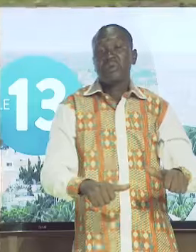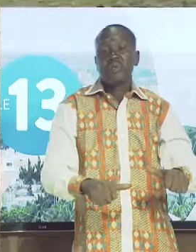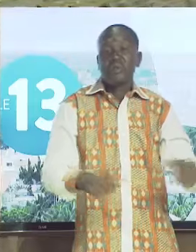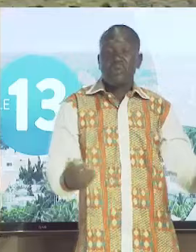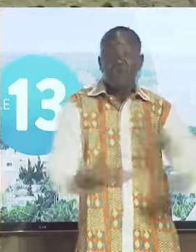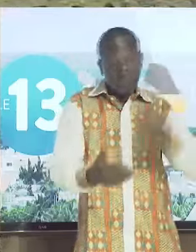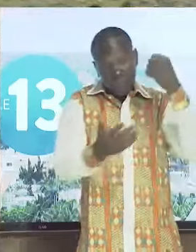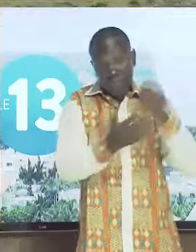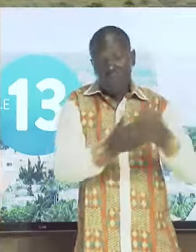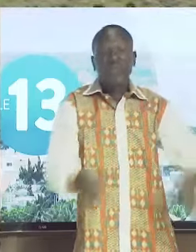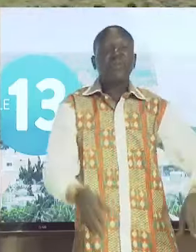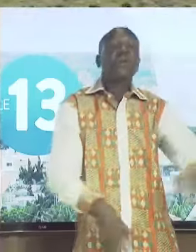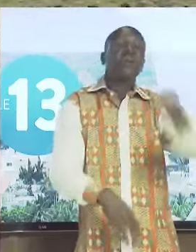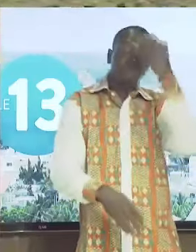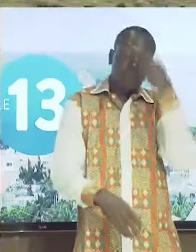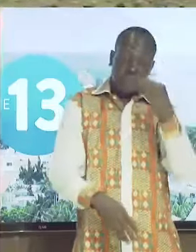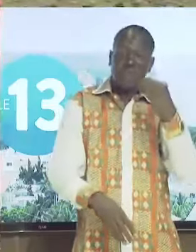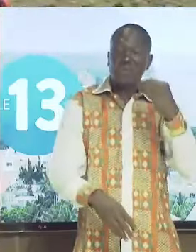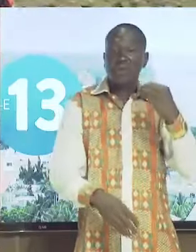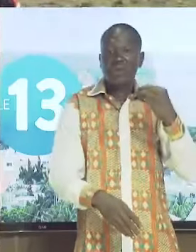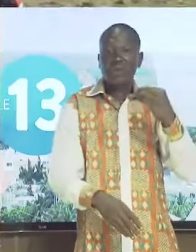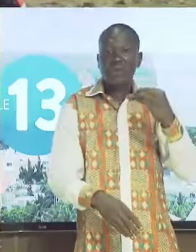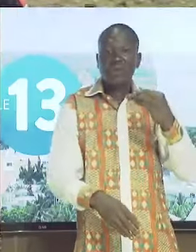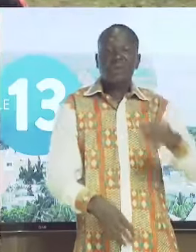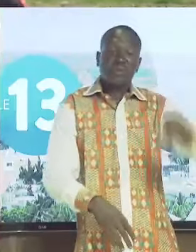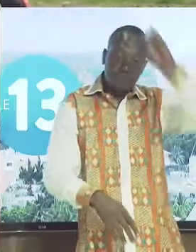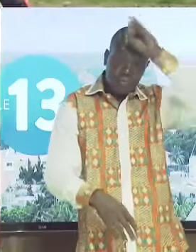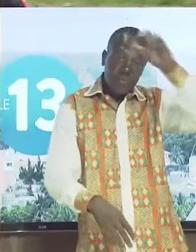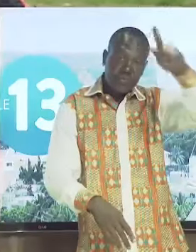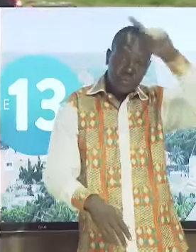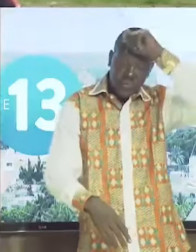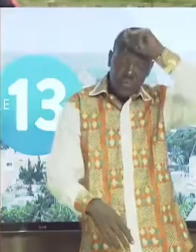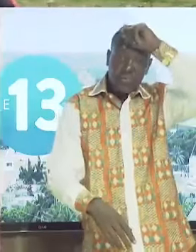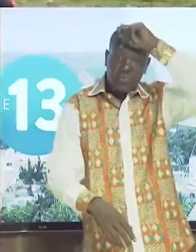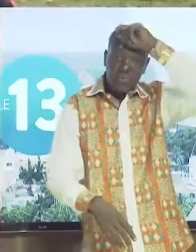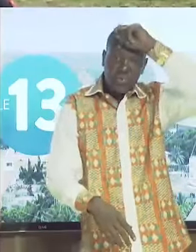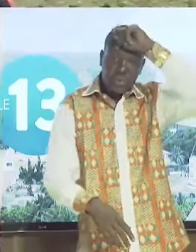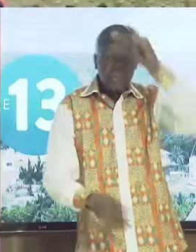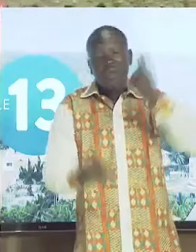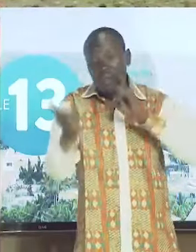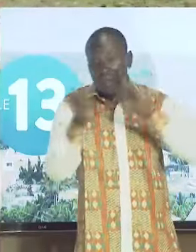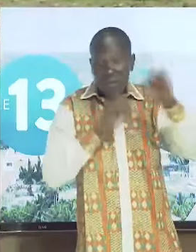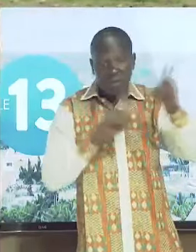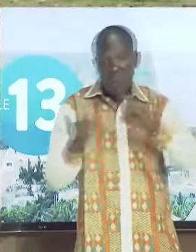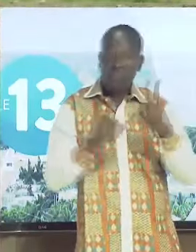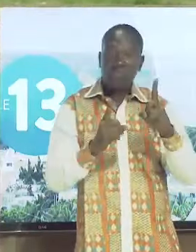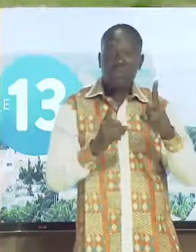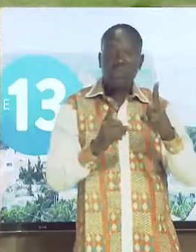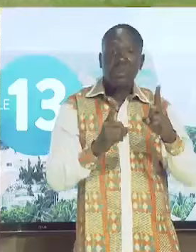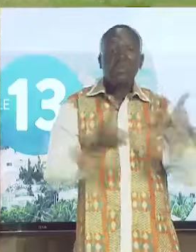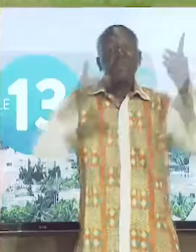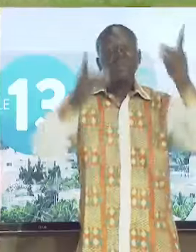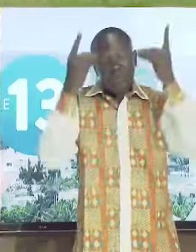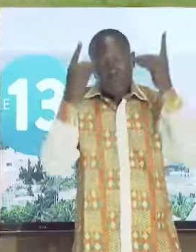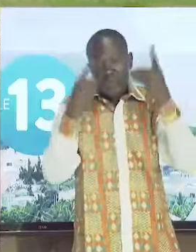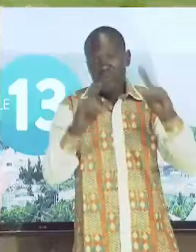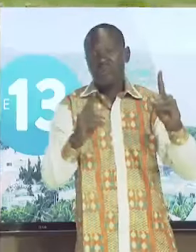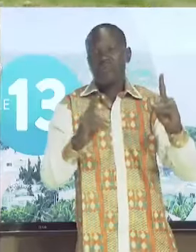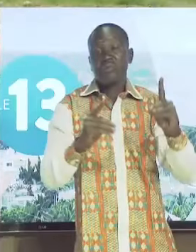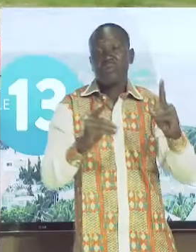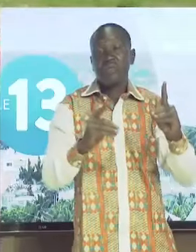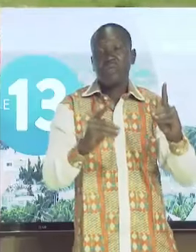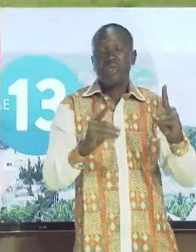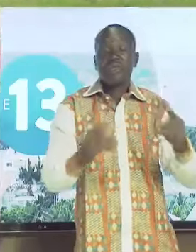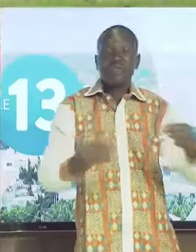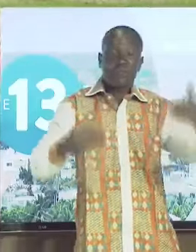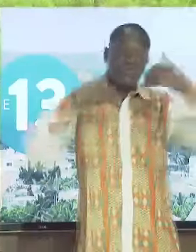manger. Parce que, grâce à Ibrahim Traoré, il avait parlé à un discours. Donc si tu as eu